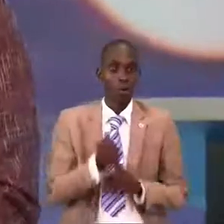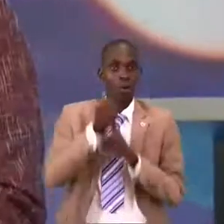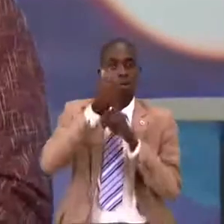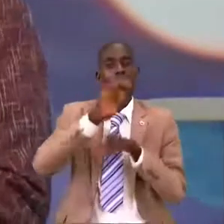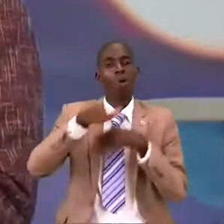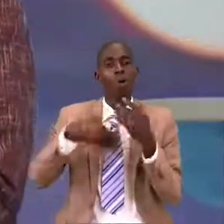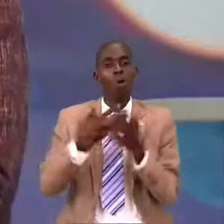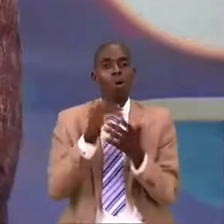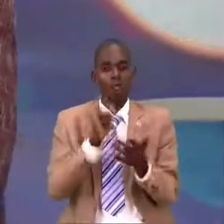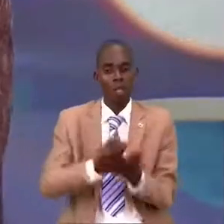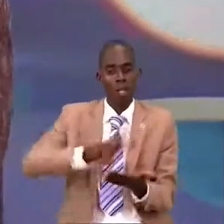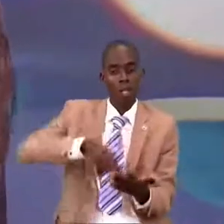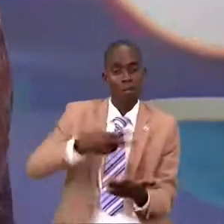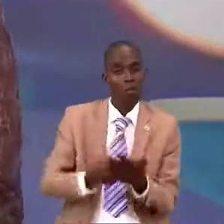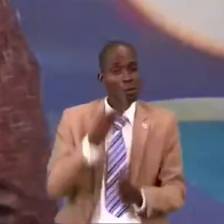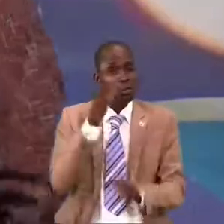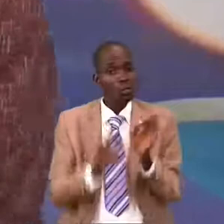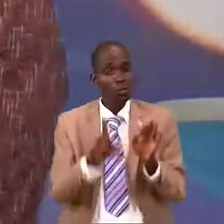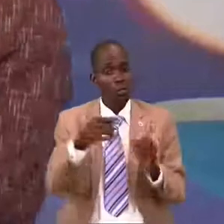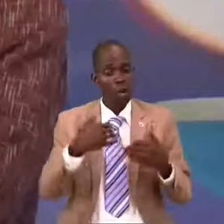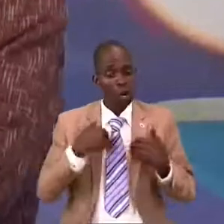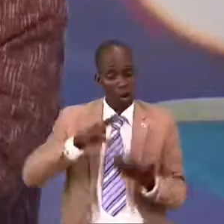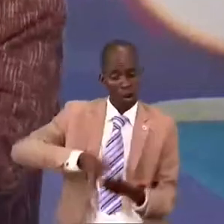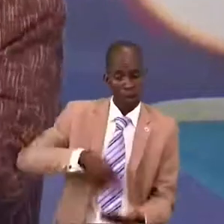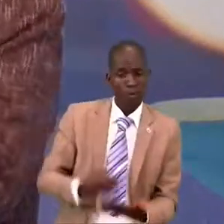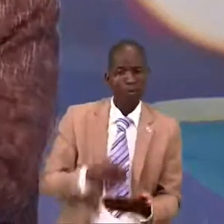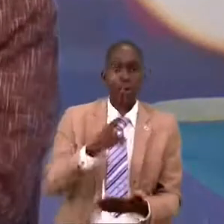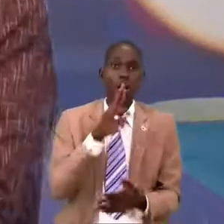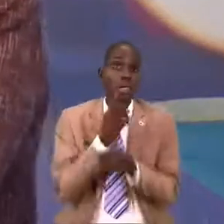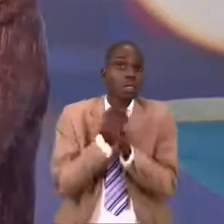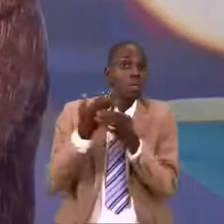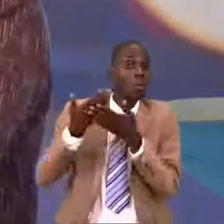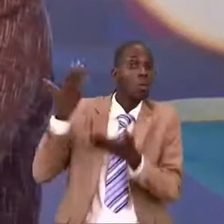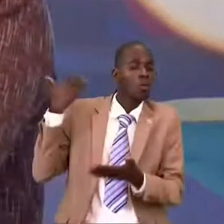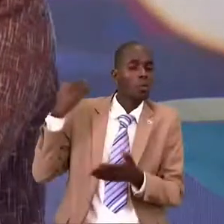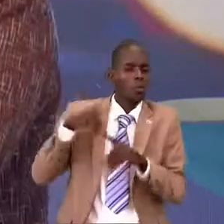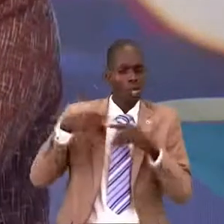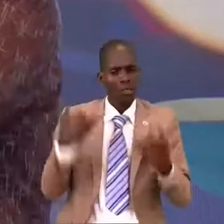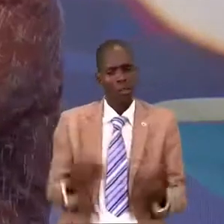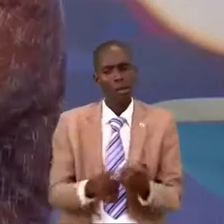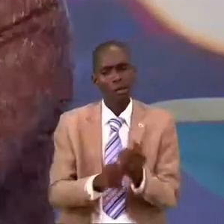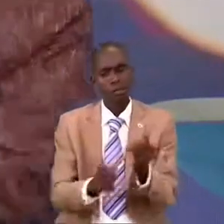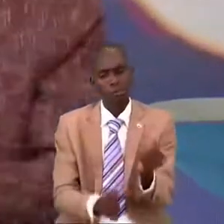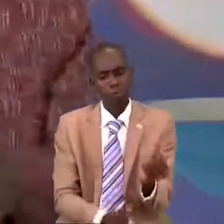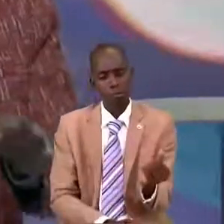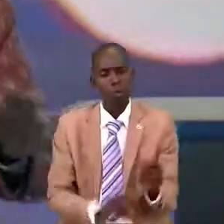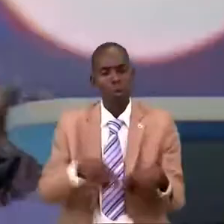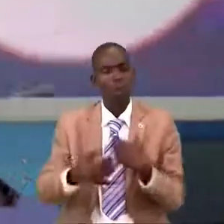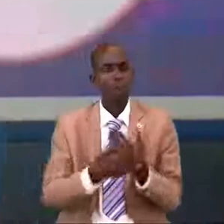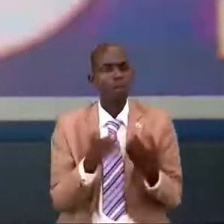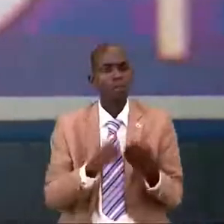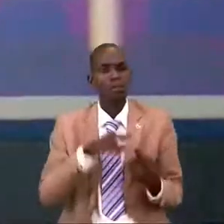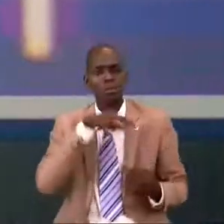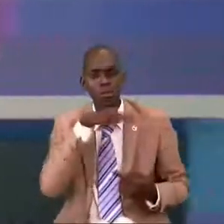avant, mais tu es reparti dans la fosse, tu es reparti dans tes saletés, dans ton alcool, tu es